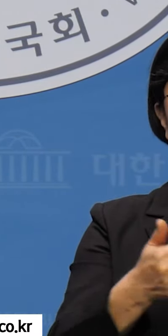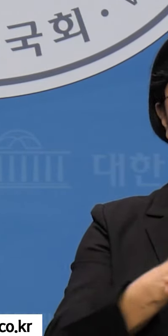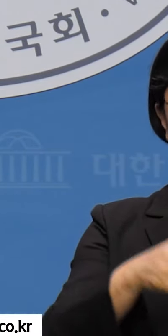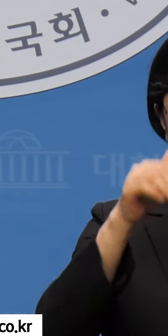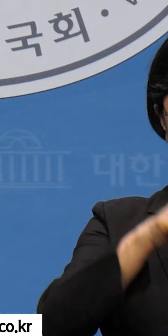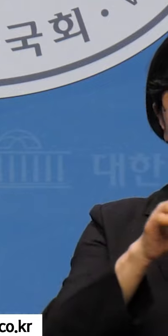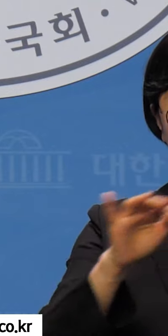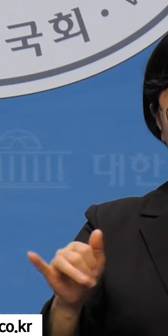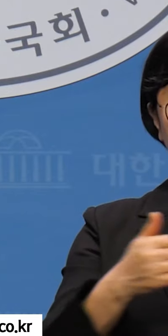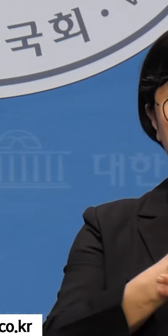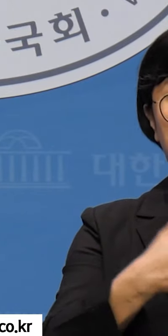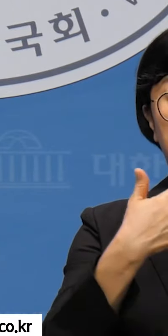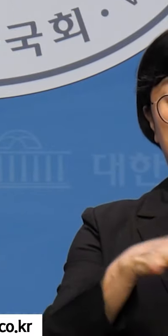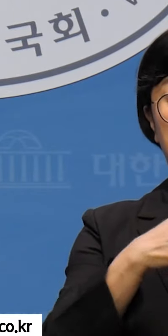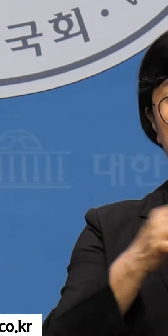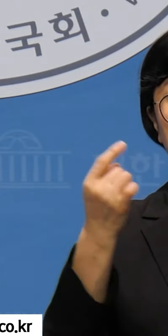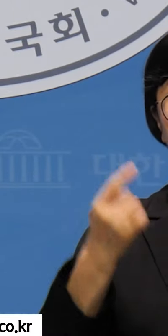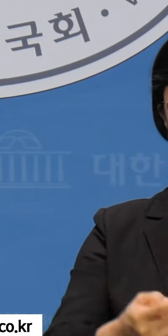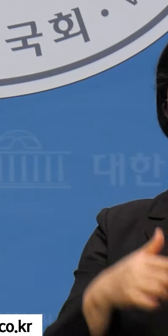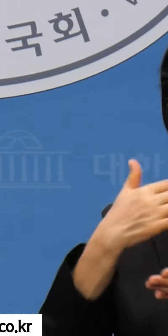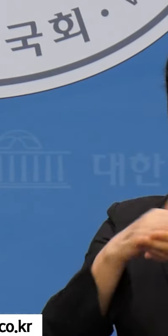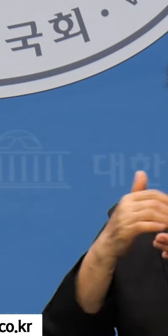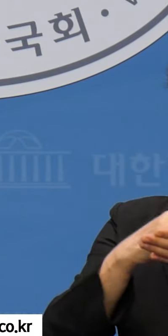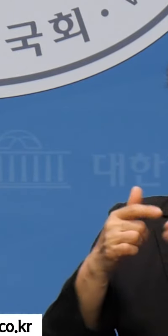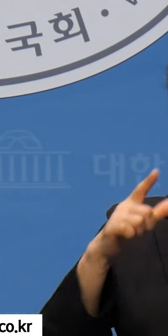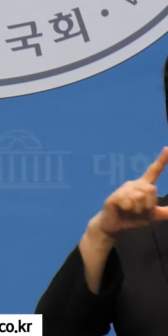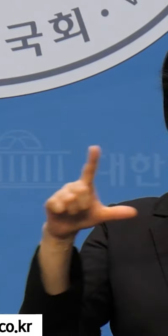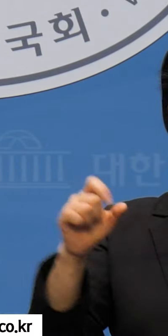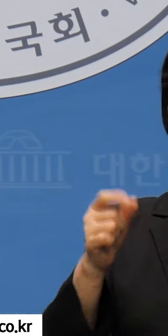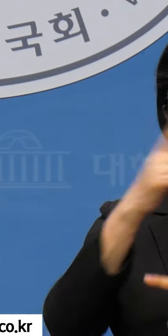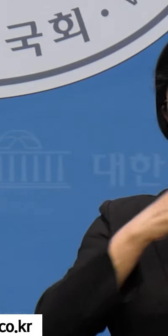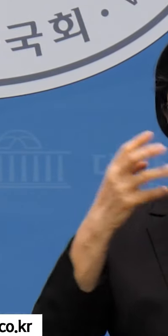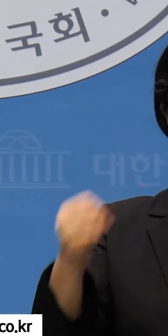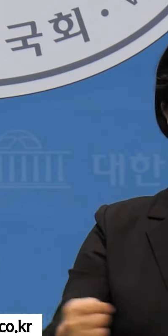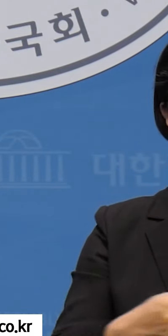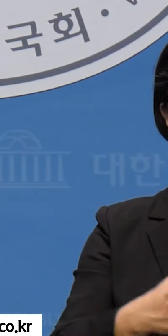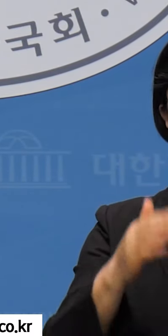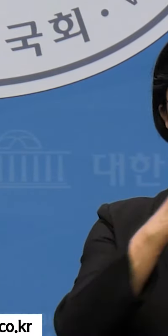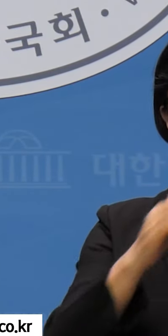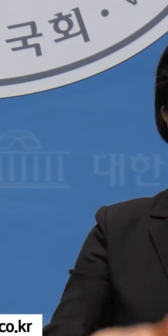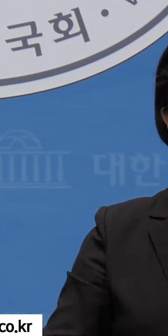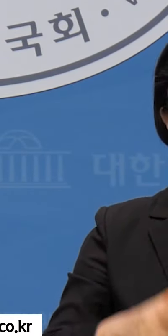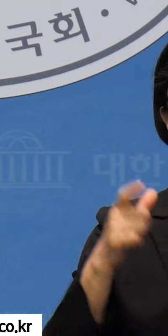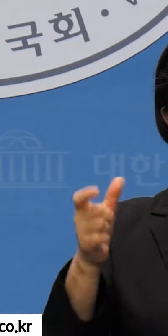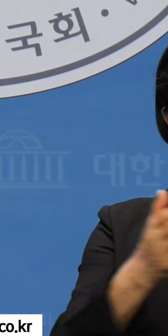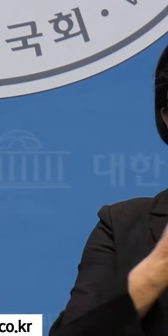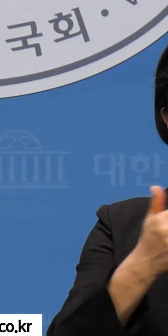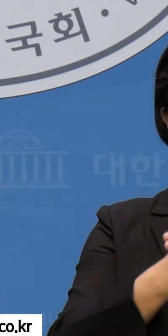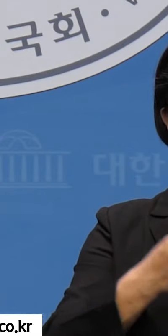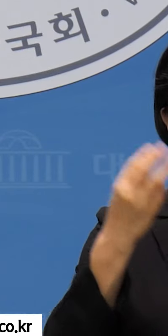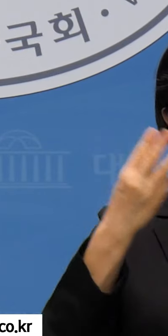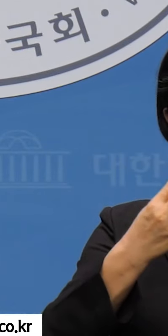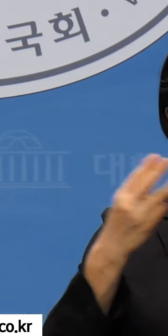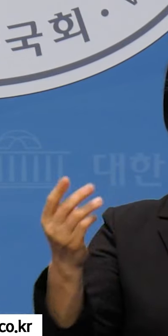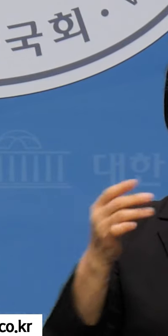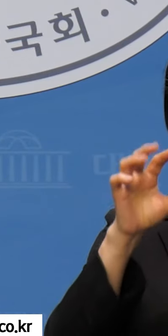투표한 사람 수보다 투표지가 10장이나 더 나왔다. 전주시 완산구